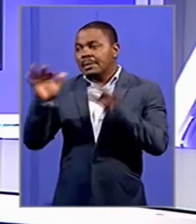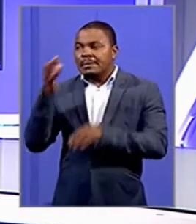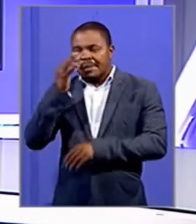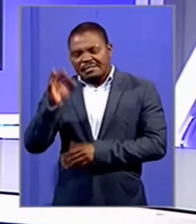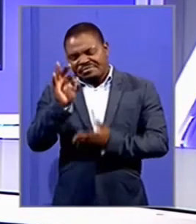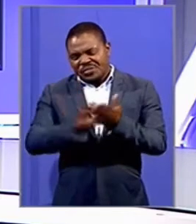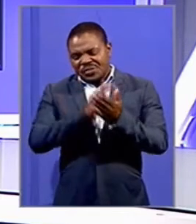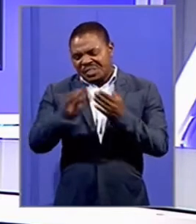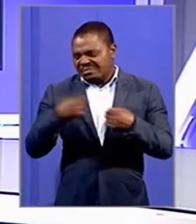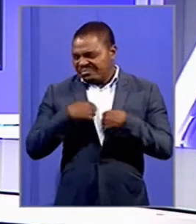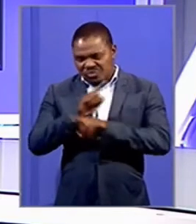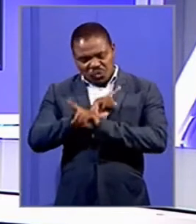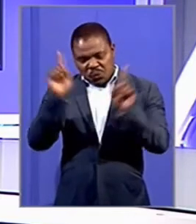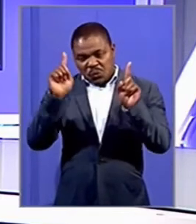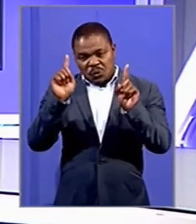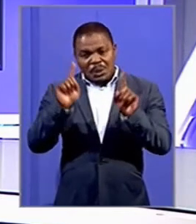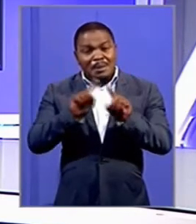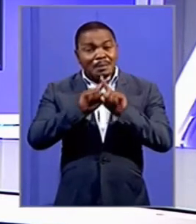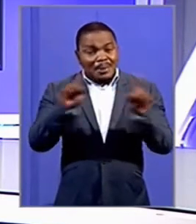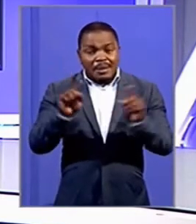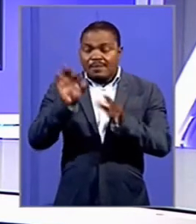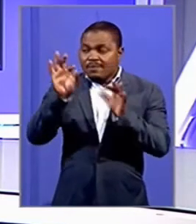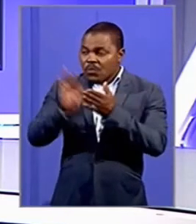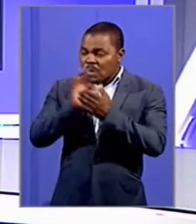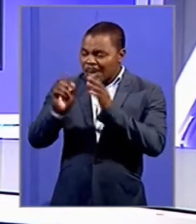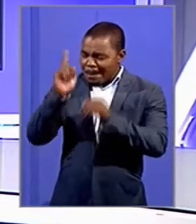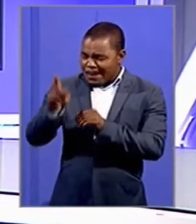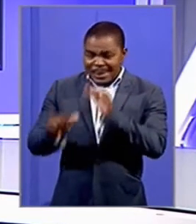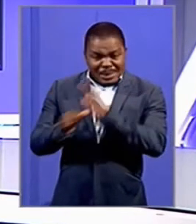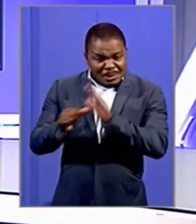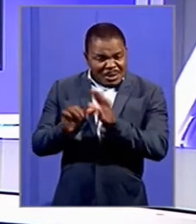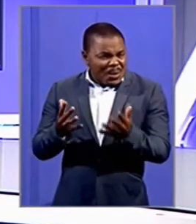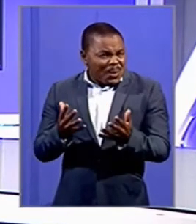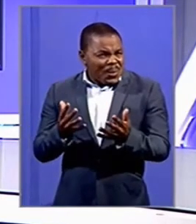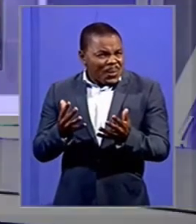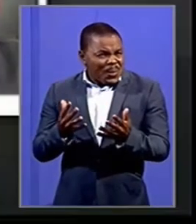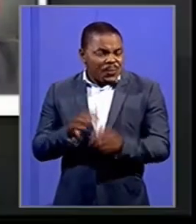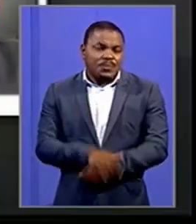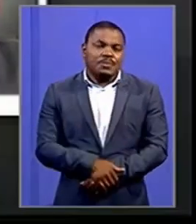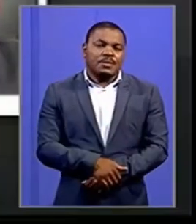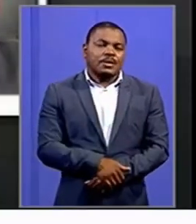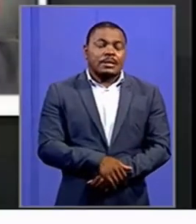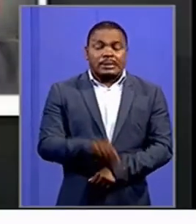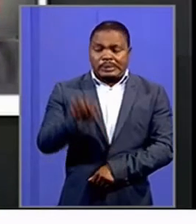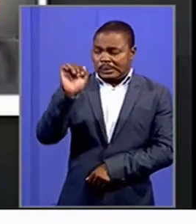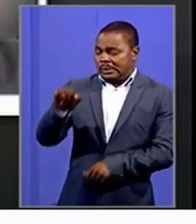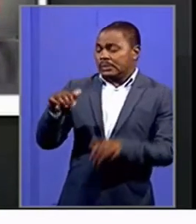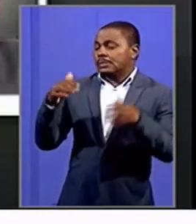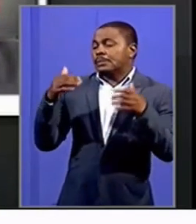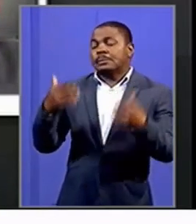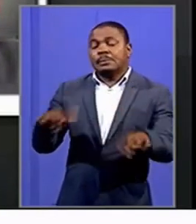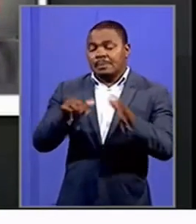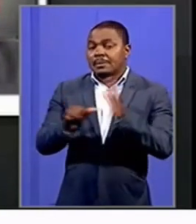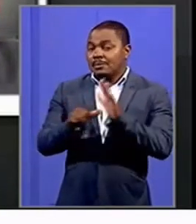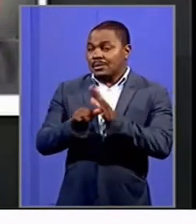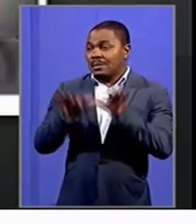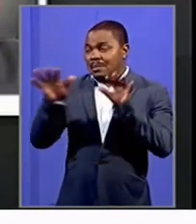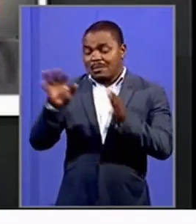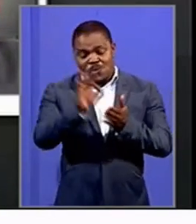vote. A go botlhokwa go le go kae gore baagi ba vote? Go botlhokwa gagolo gore motho a vote ka